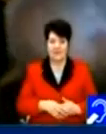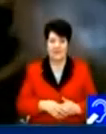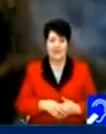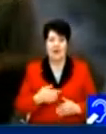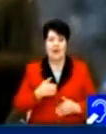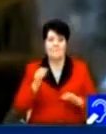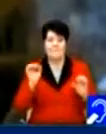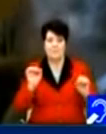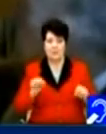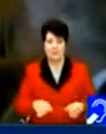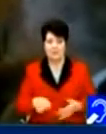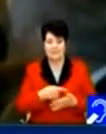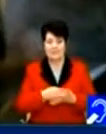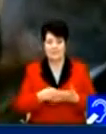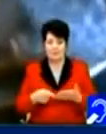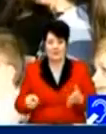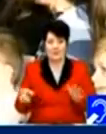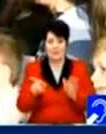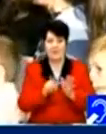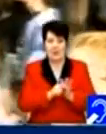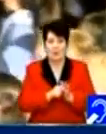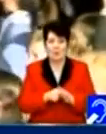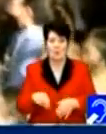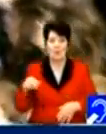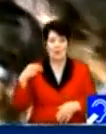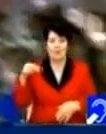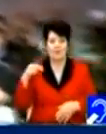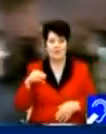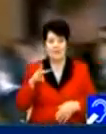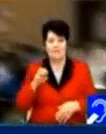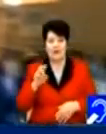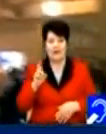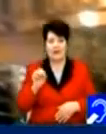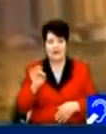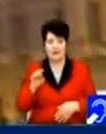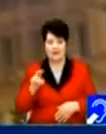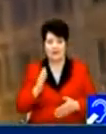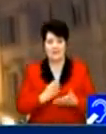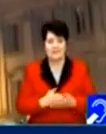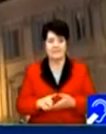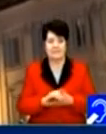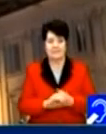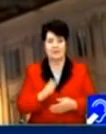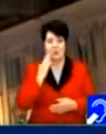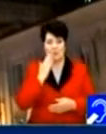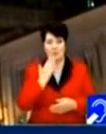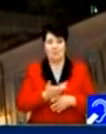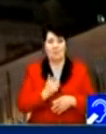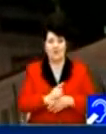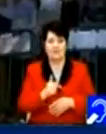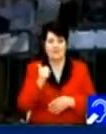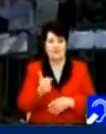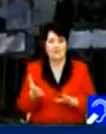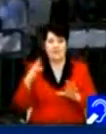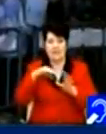am putut să subliniem împreună cu domnul președinte Mattarella că această comunitate de români este foarte bine